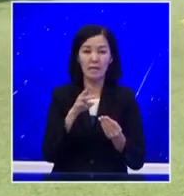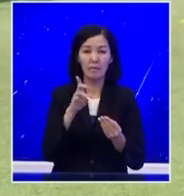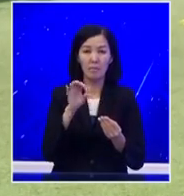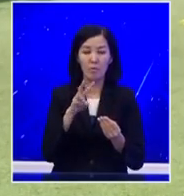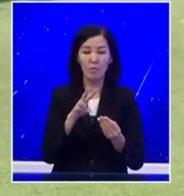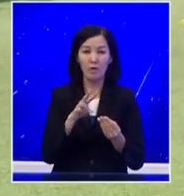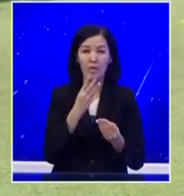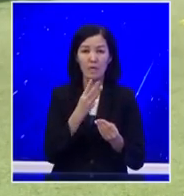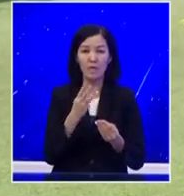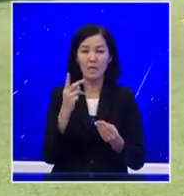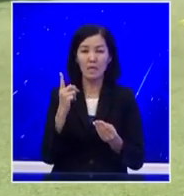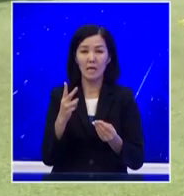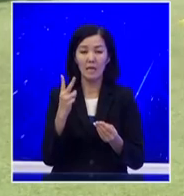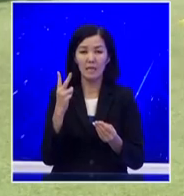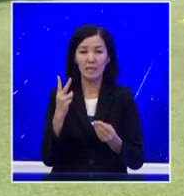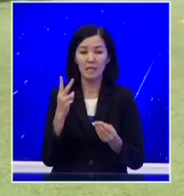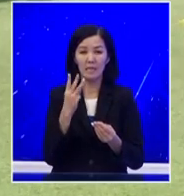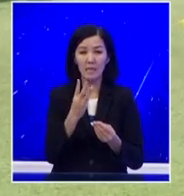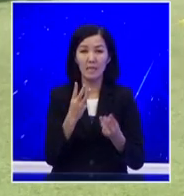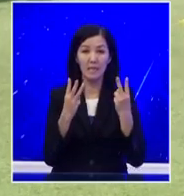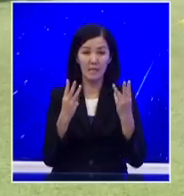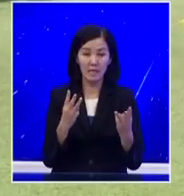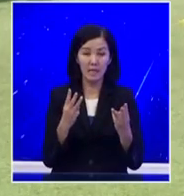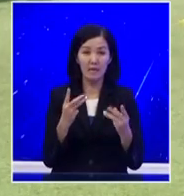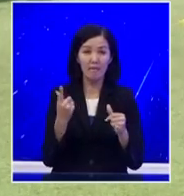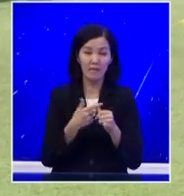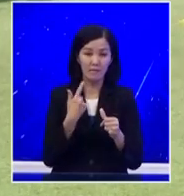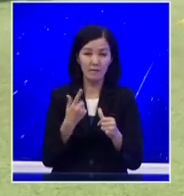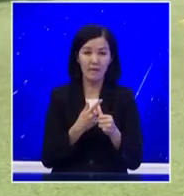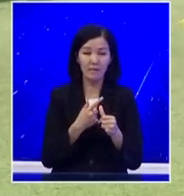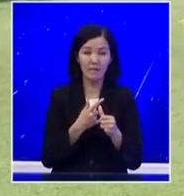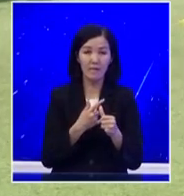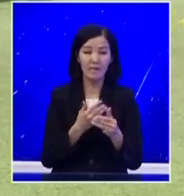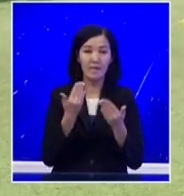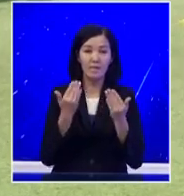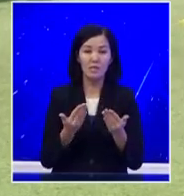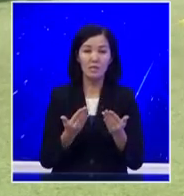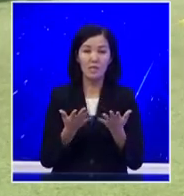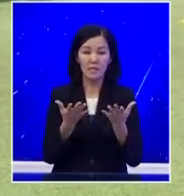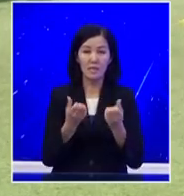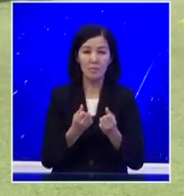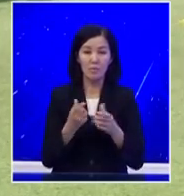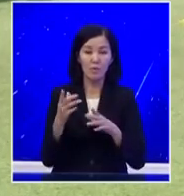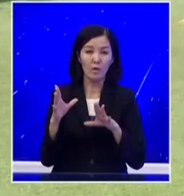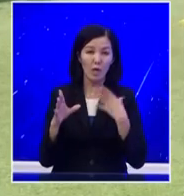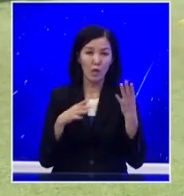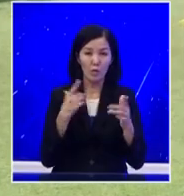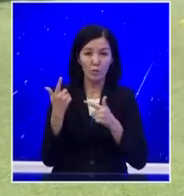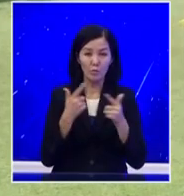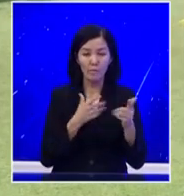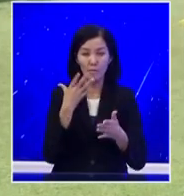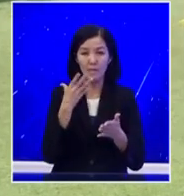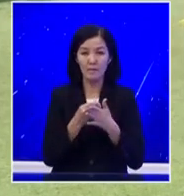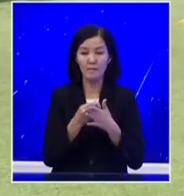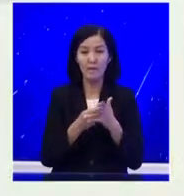3 на 3 называется и вот в основном набор детей у нас идет мы их готовим для своих для своей